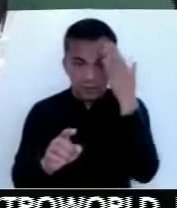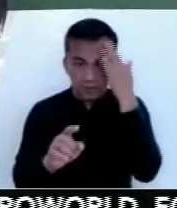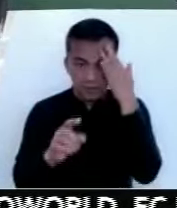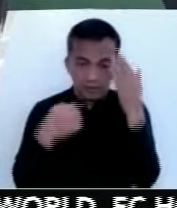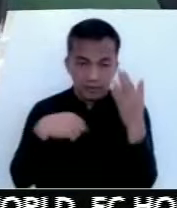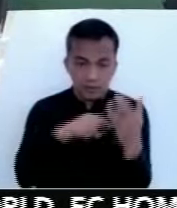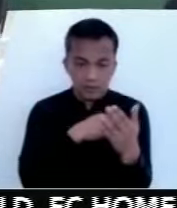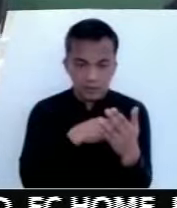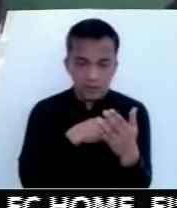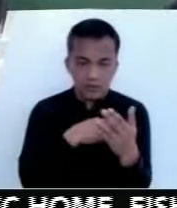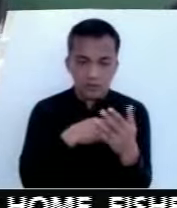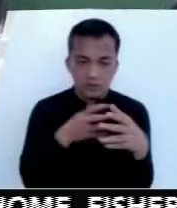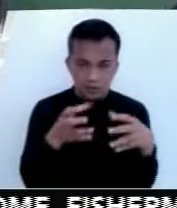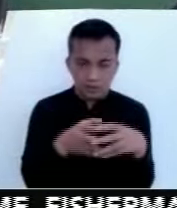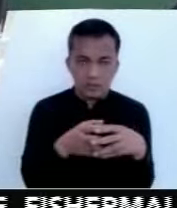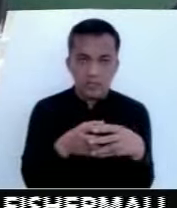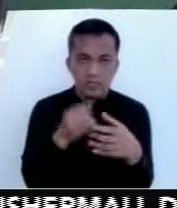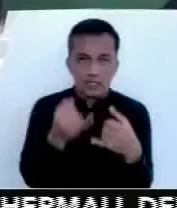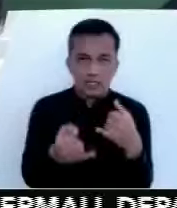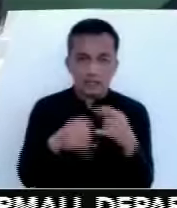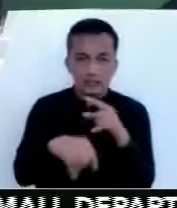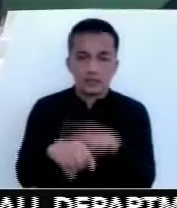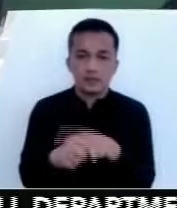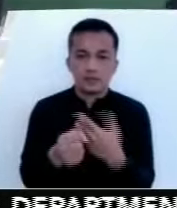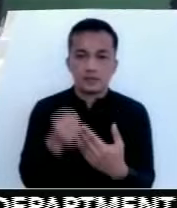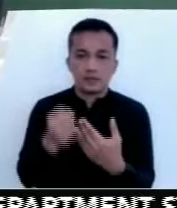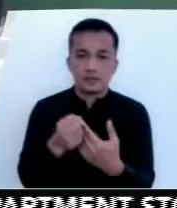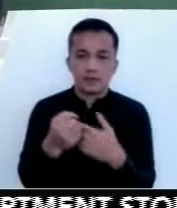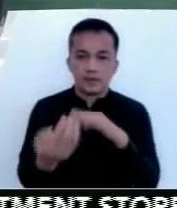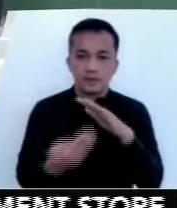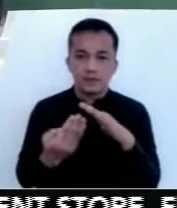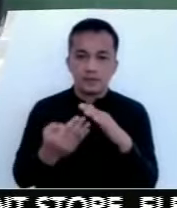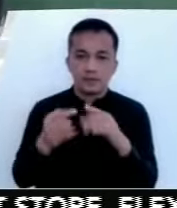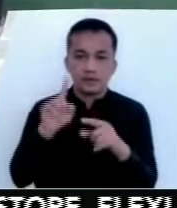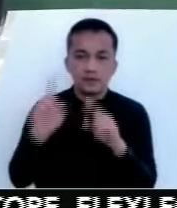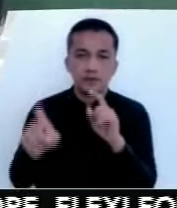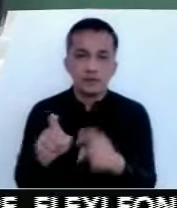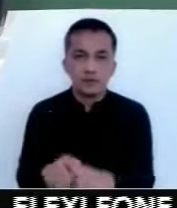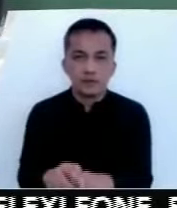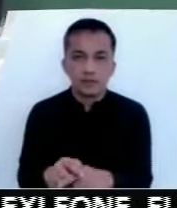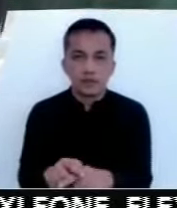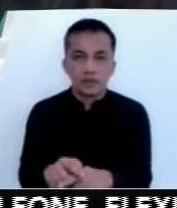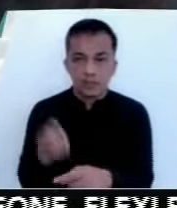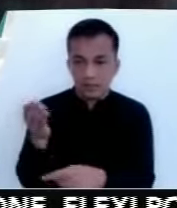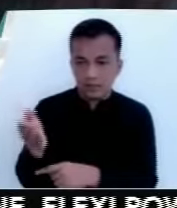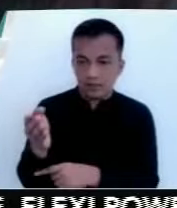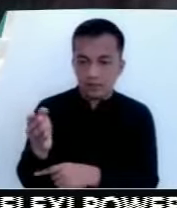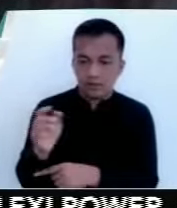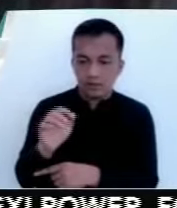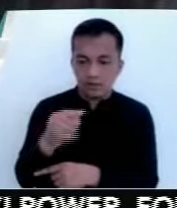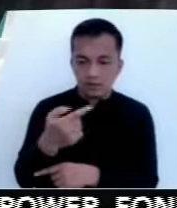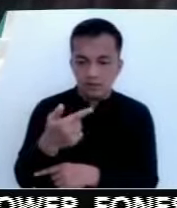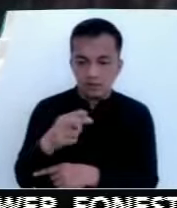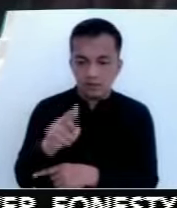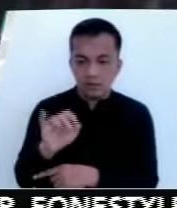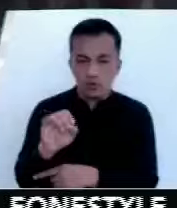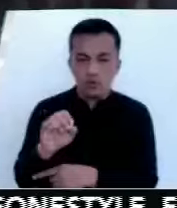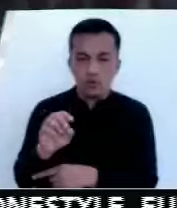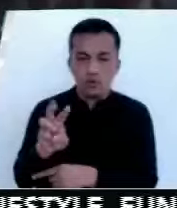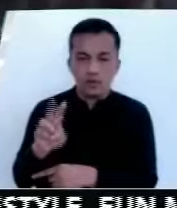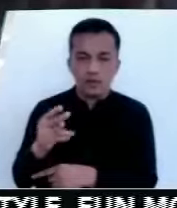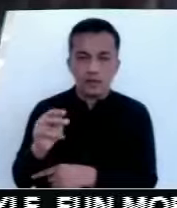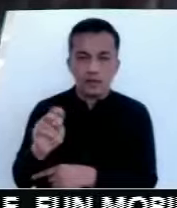one last time on this very simple fundamental question Ikaw ba si guing Hindi ko po kino-confirm at